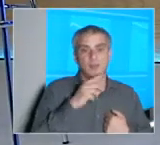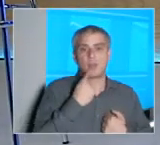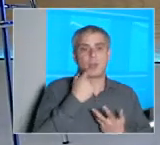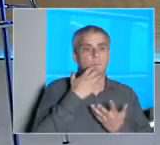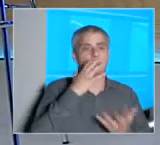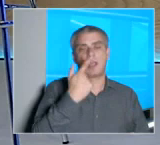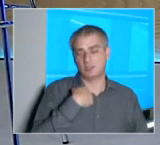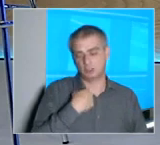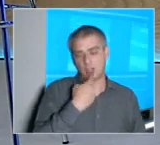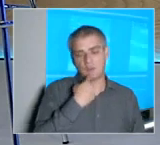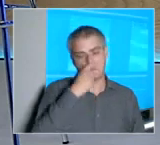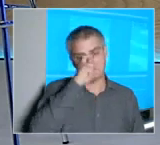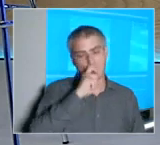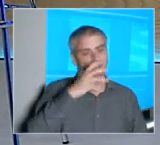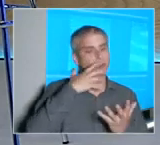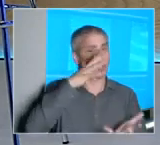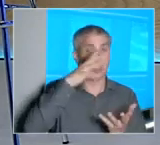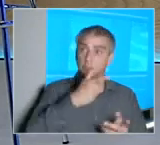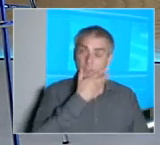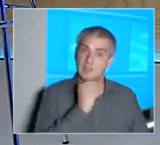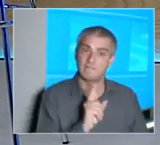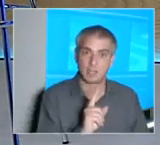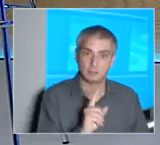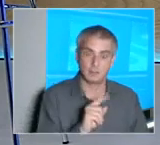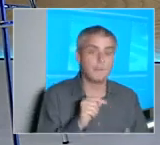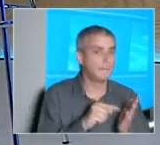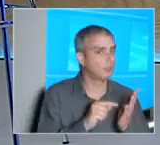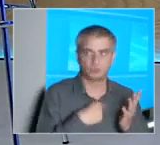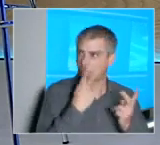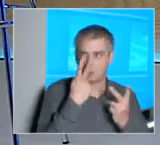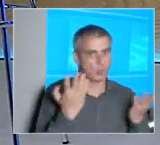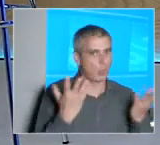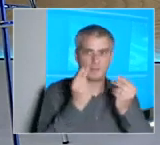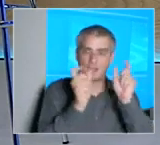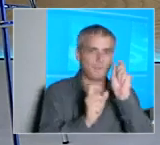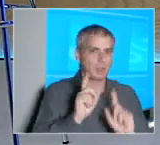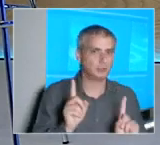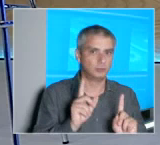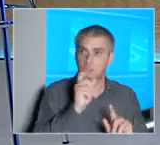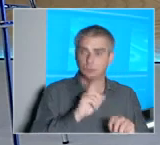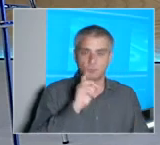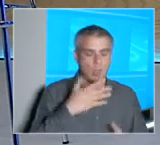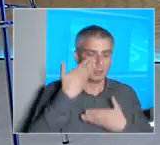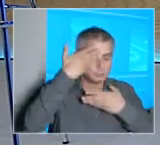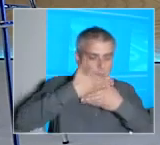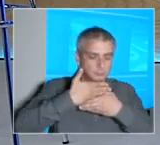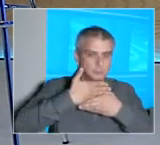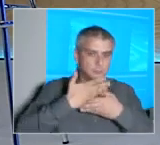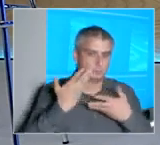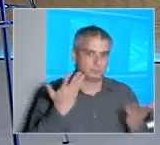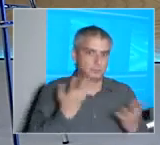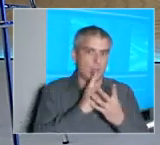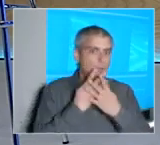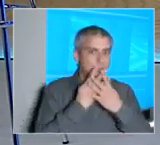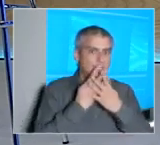את הפה. יש לי פג'ורה. כן, אז זה יפה. זה יפה מכיוון שאנחנו לא רואים את זה מהרבה אנשים. אנשים לא שמים לעצמם מסננת היום.